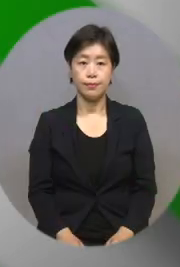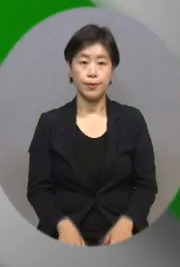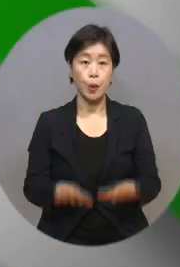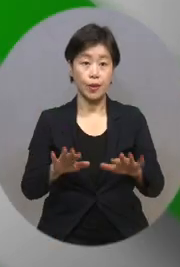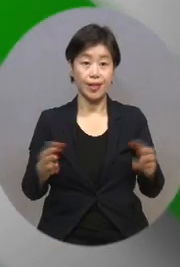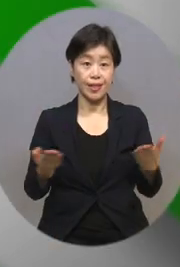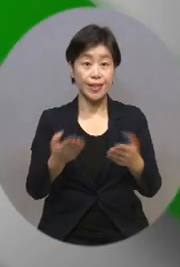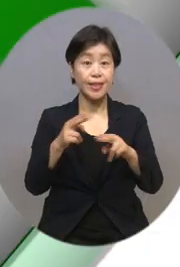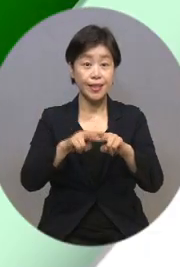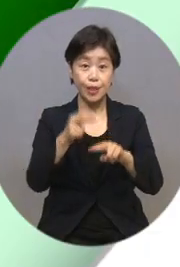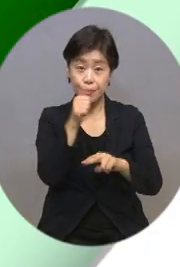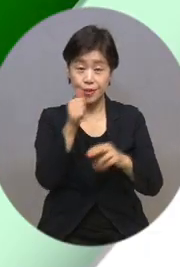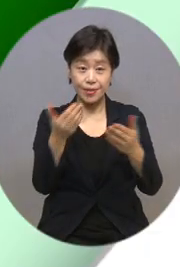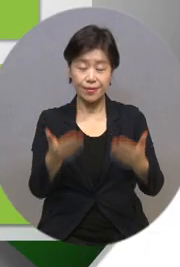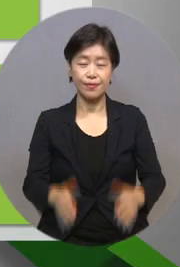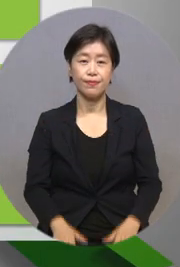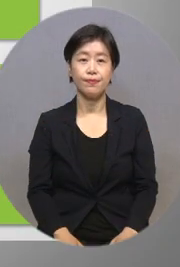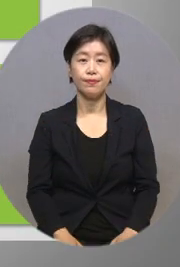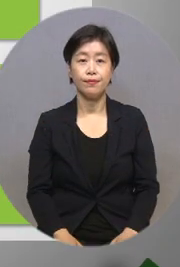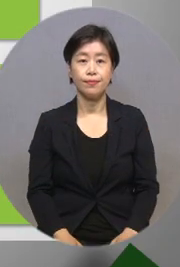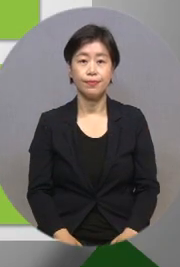오늘의 취업 정보입니다.